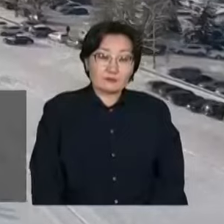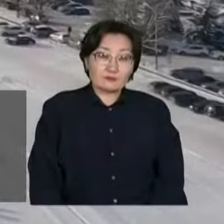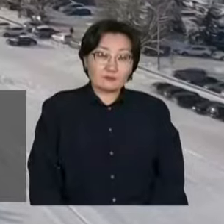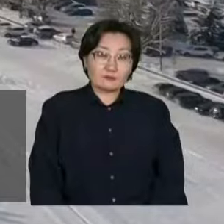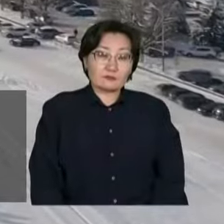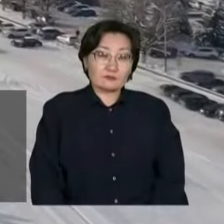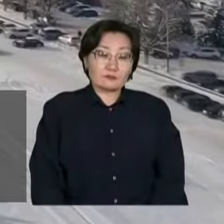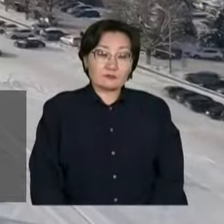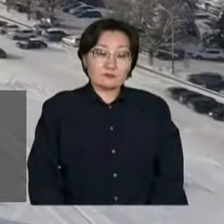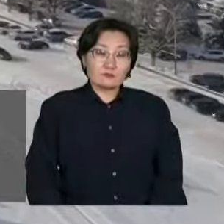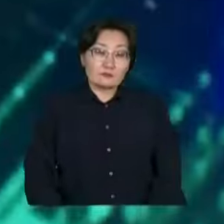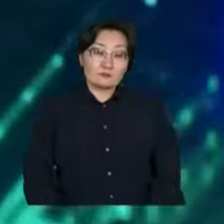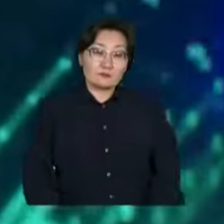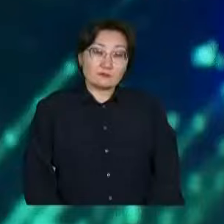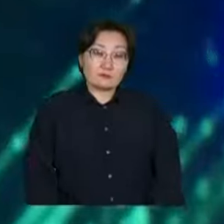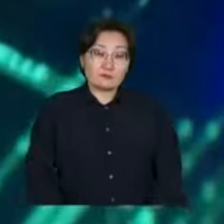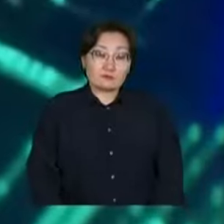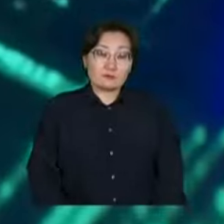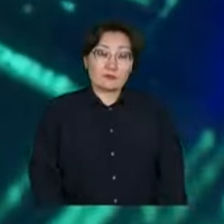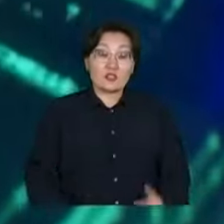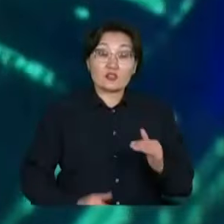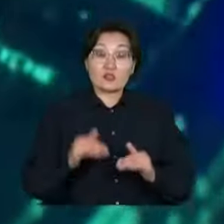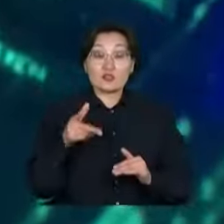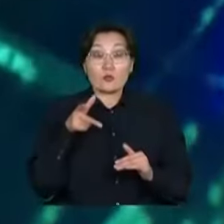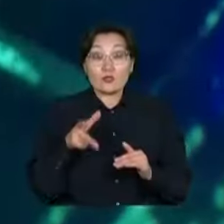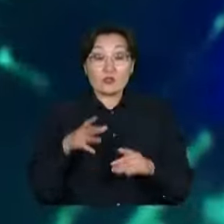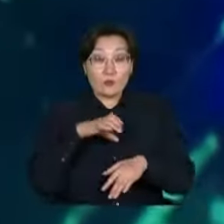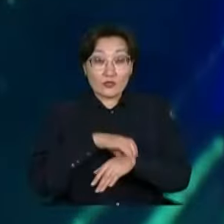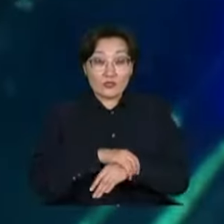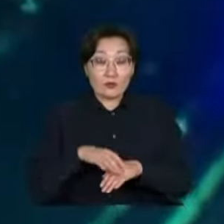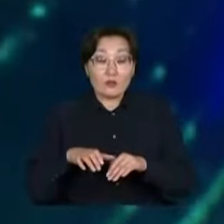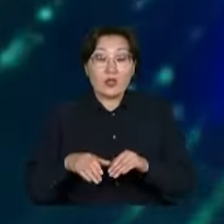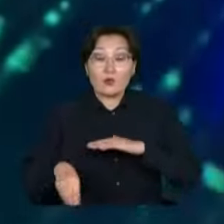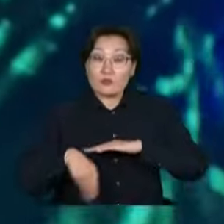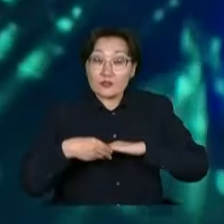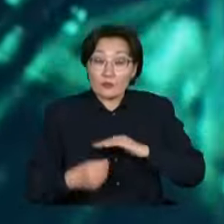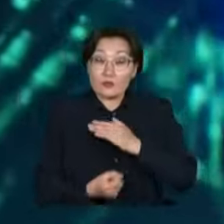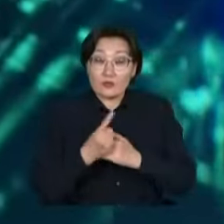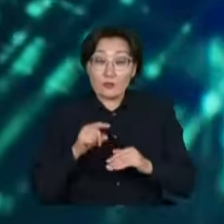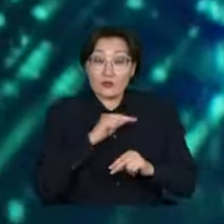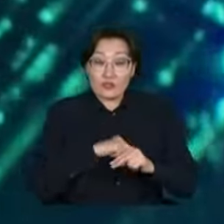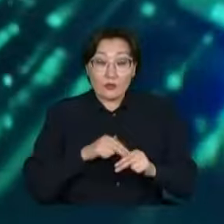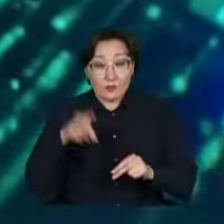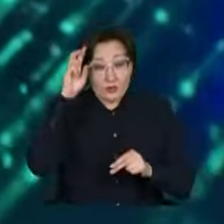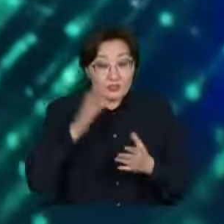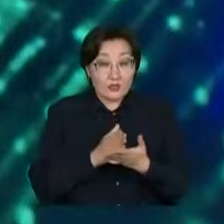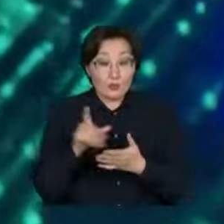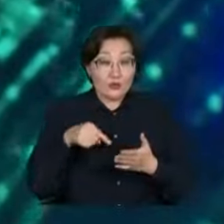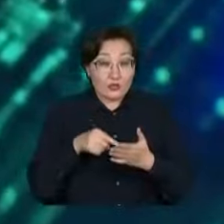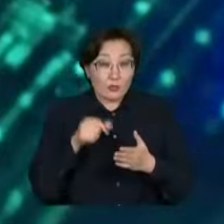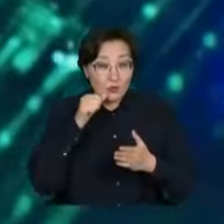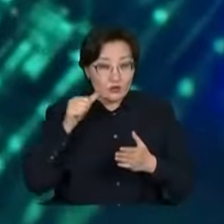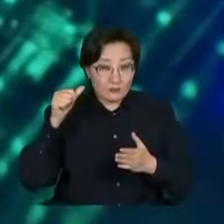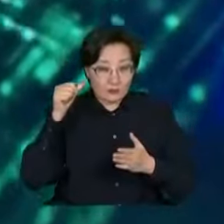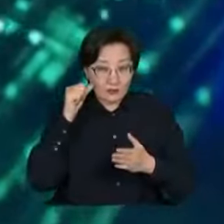Исабеков, телеканал Алматы. Свыше 3000 фактов взяточничества выявили в работе госслужащих мегаполиса в прошлом